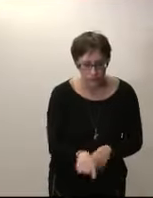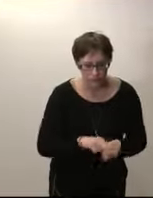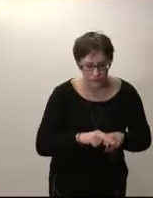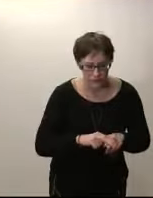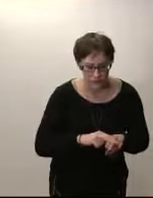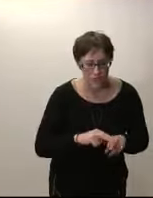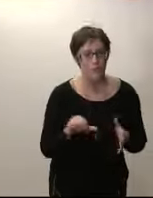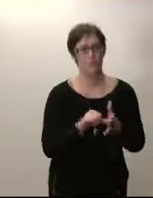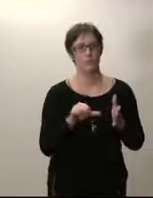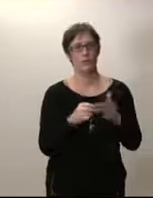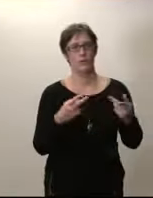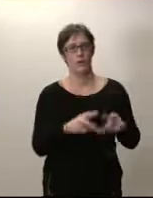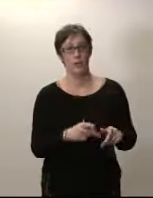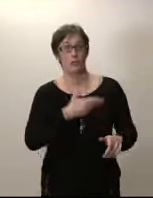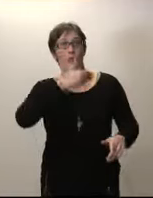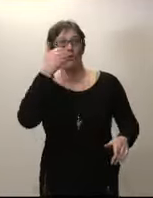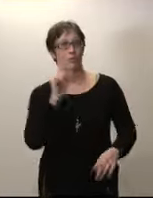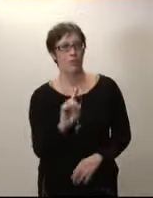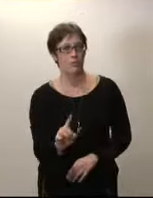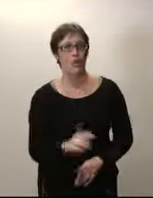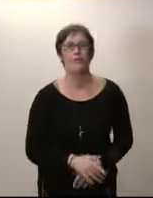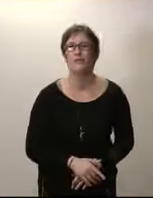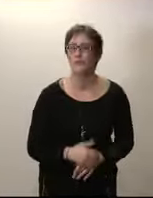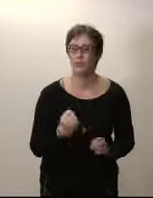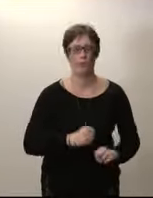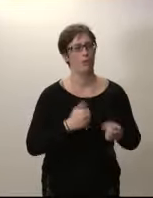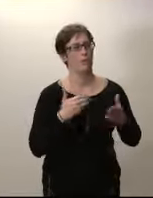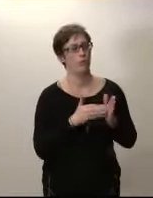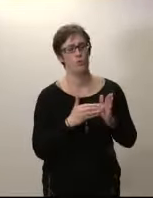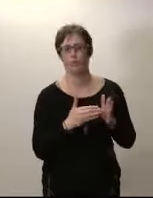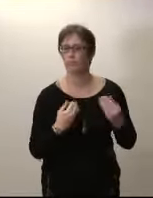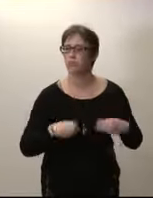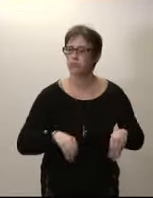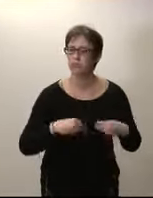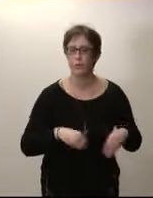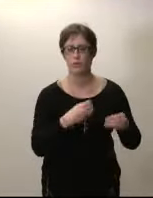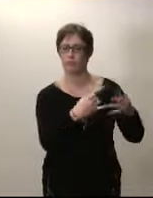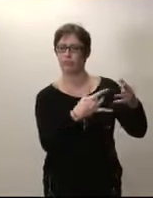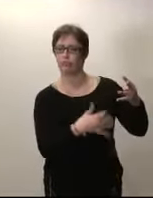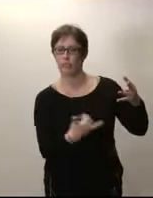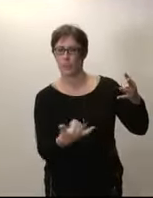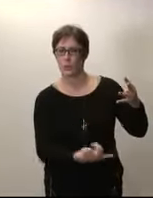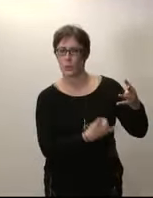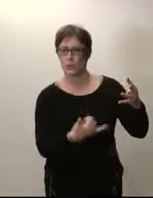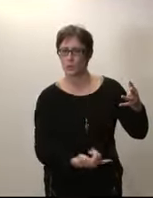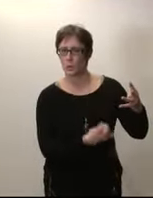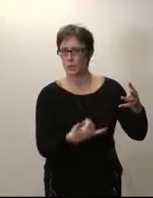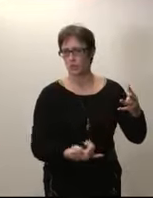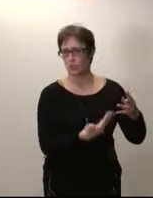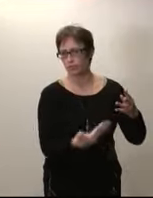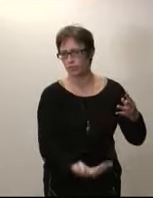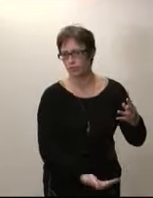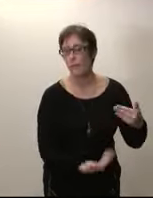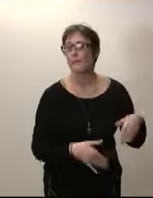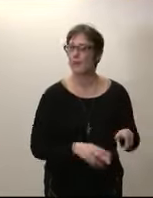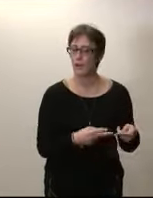donc, je ne vais pas poursuivre la litanie des dépenses inutiles que vous avez faites en 2014, mais toujours est-il qu'on peut diminuer la